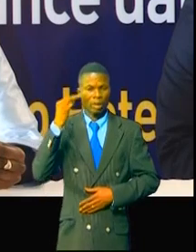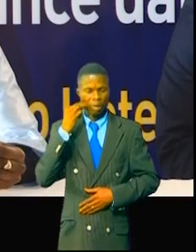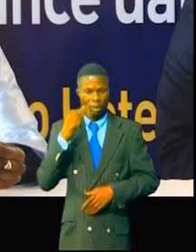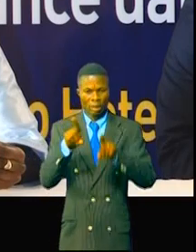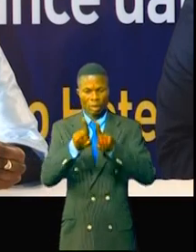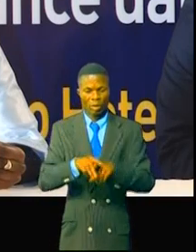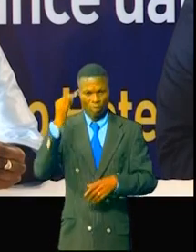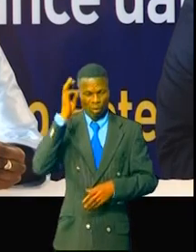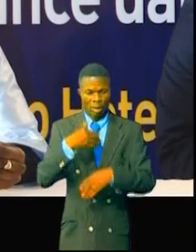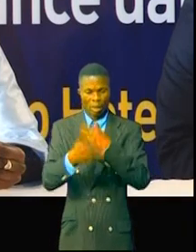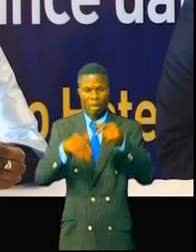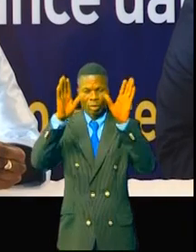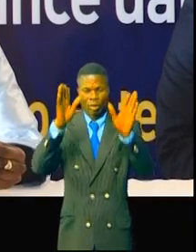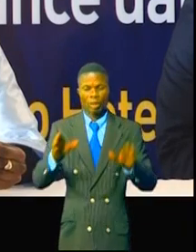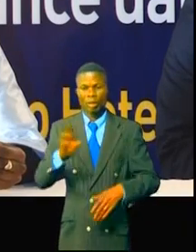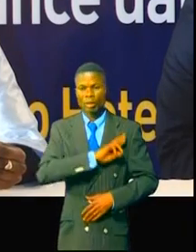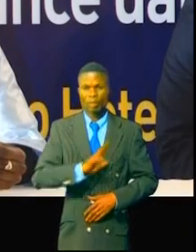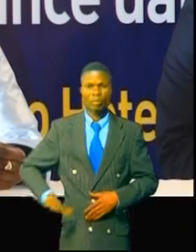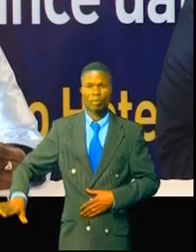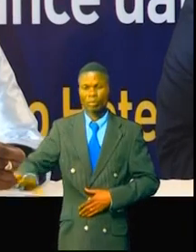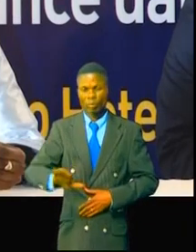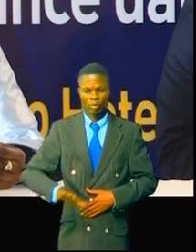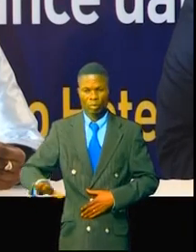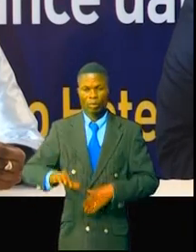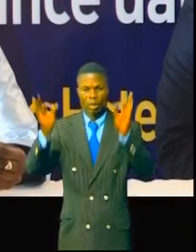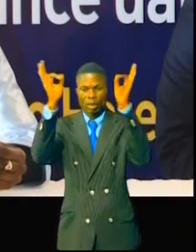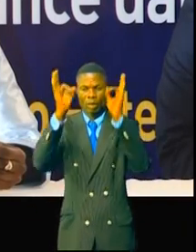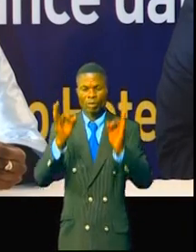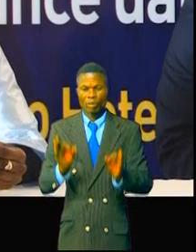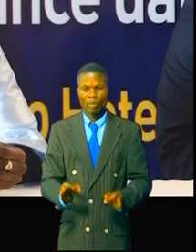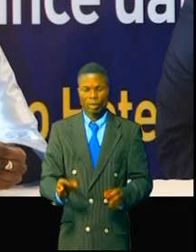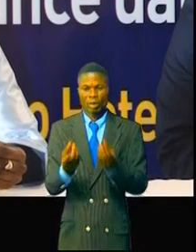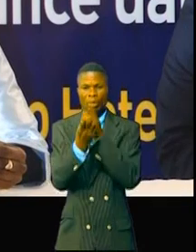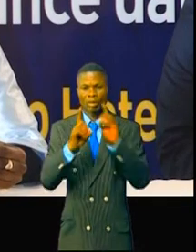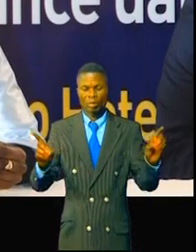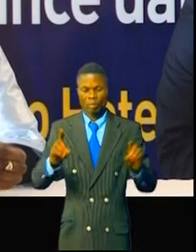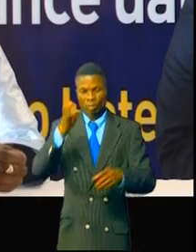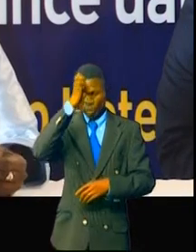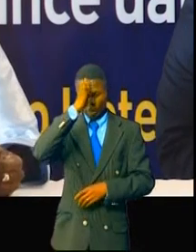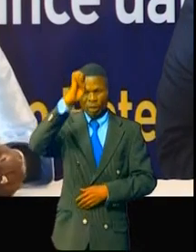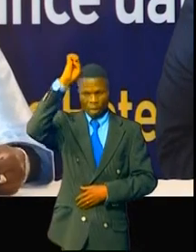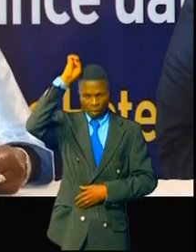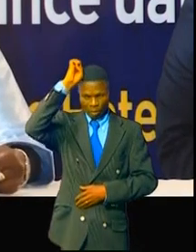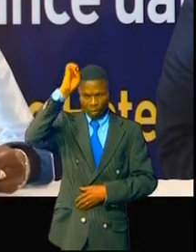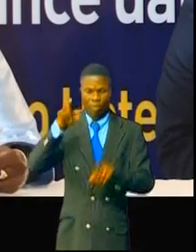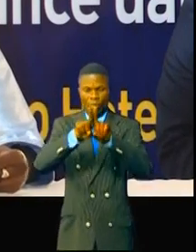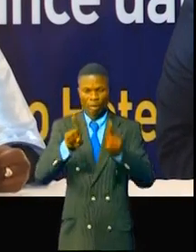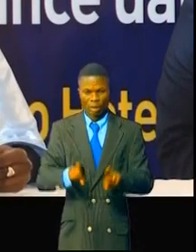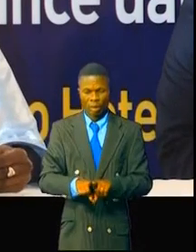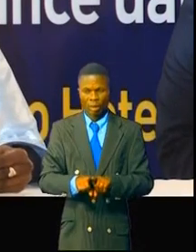des affaires étrangères de la république fédérale démocratique d'ethiopie et de l'honorable